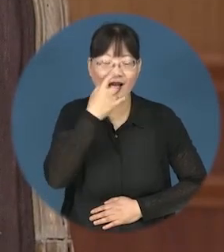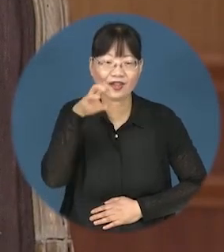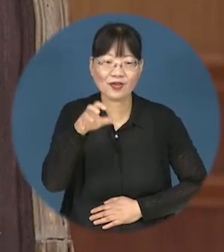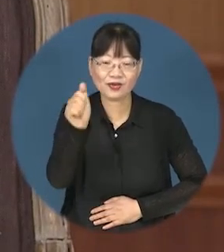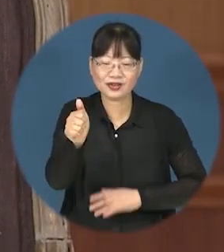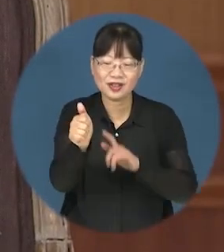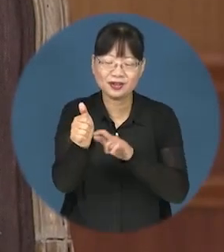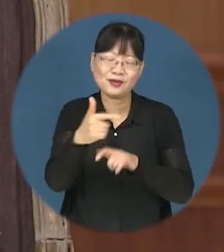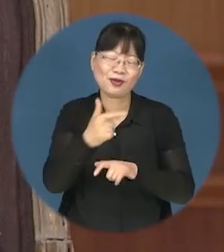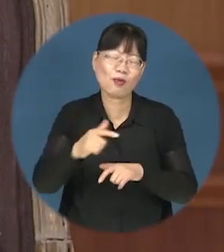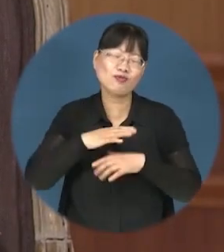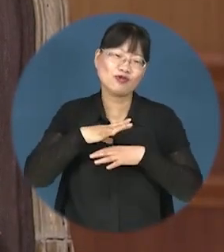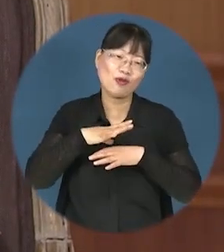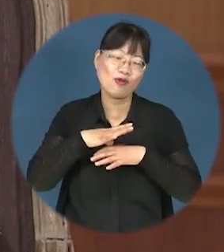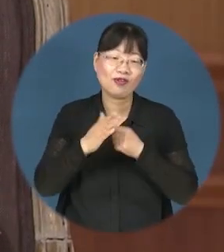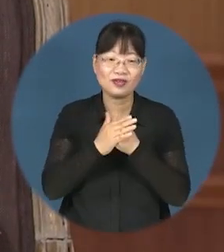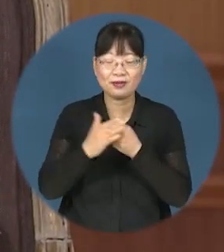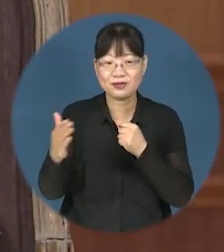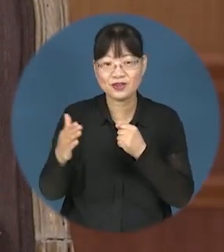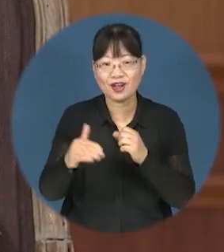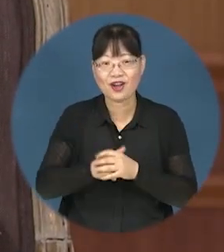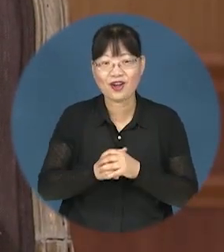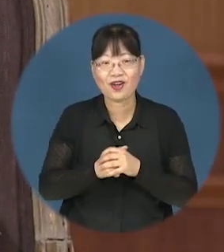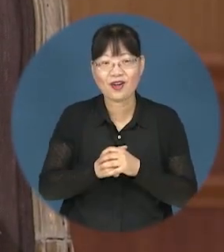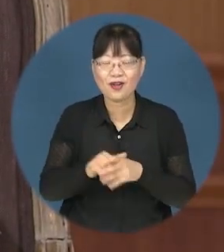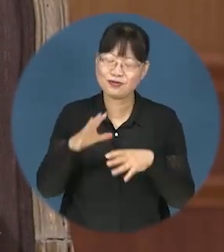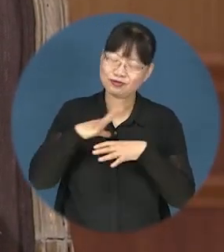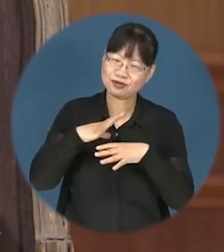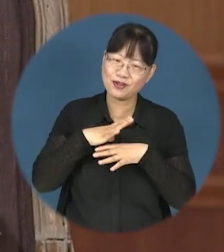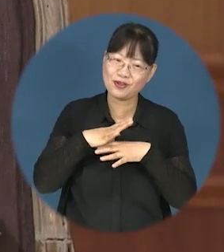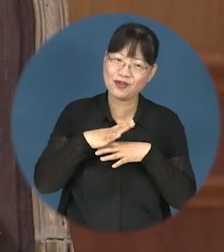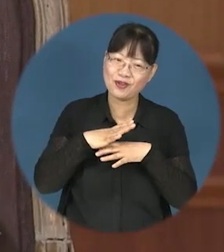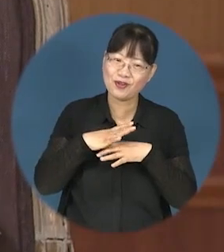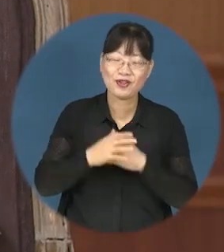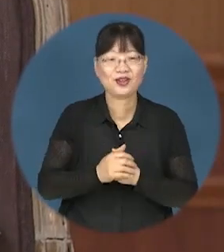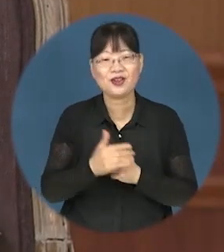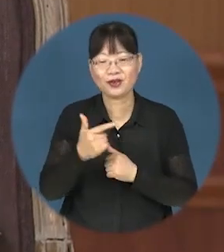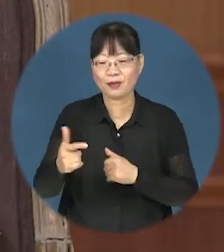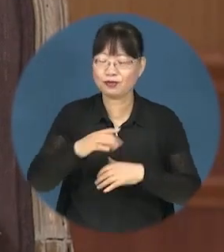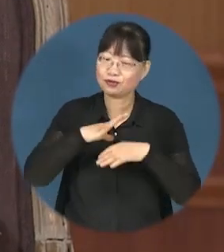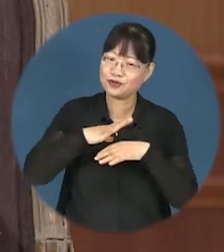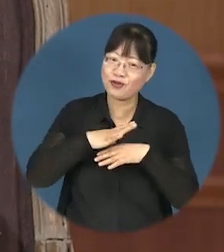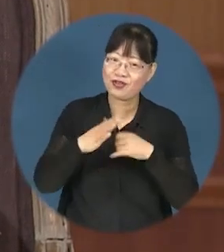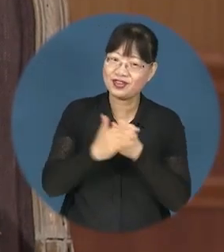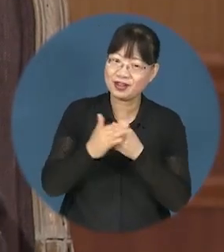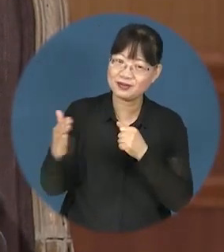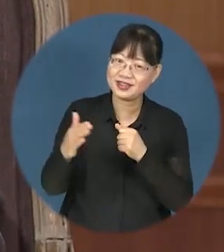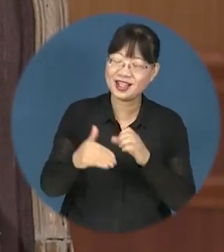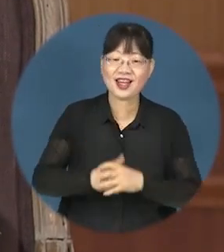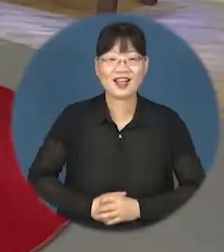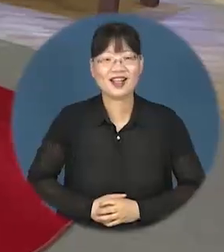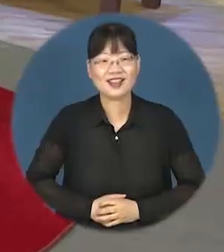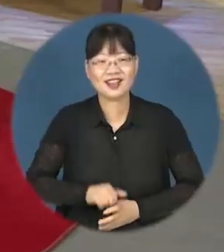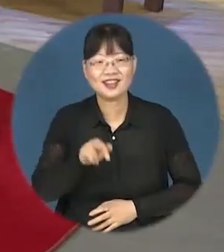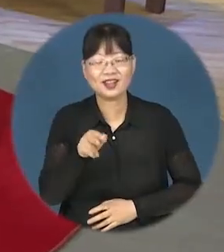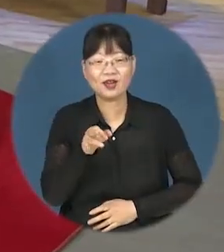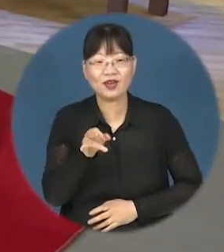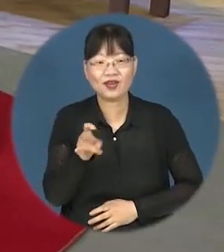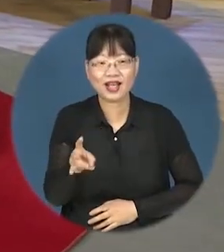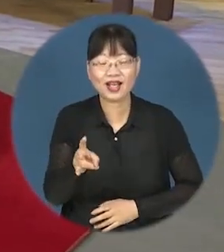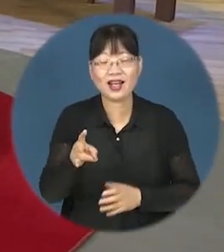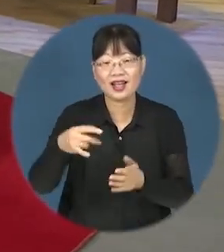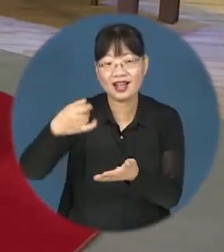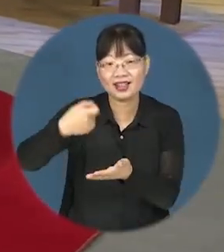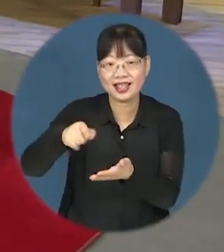무서웠어요 무서워서 애 작업 무소유 도어즈 새거 실제의 너무 무서워서 그때 당시에는 서해 가리키는